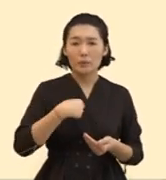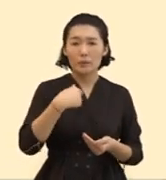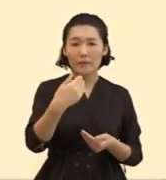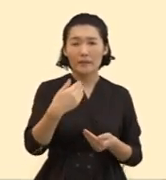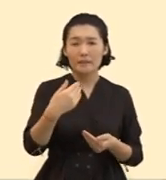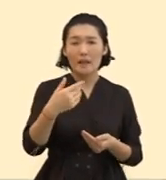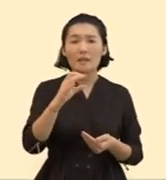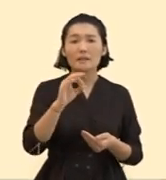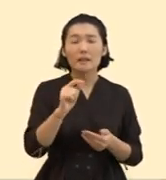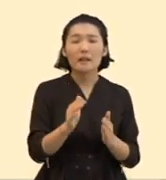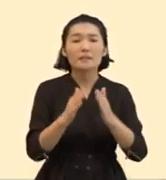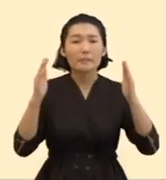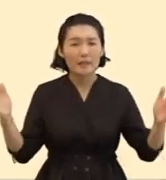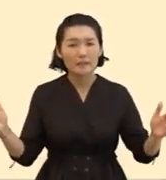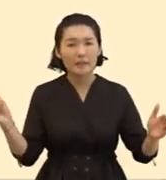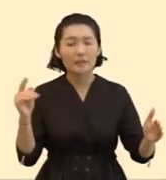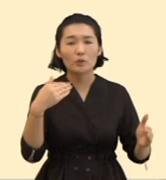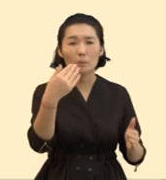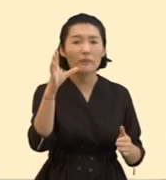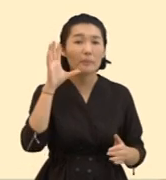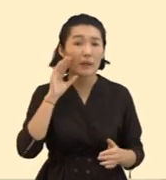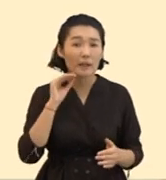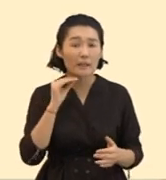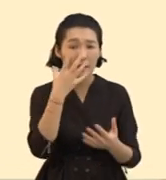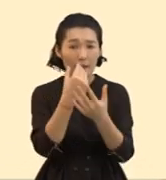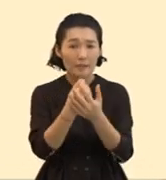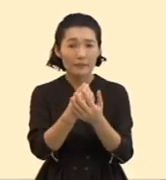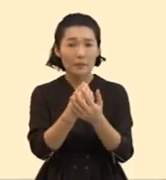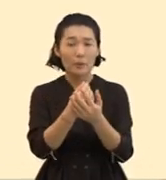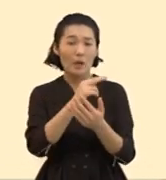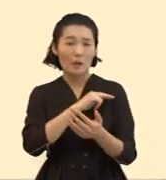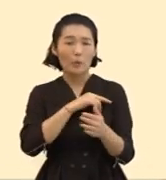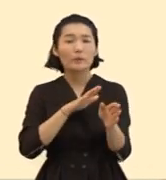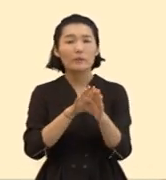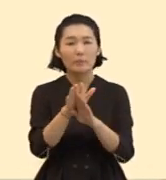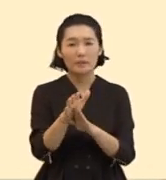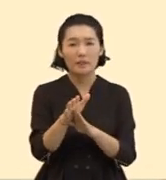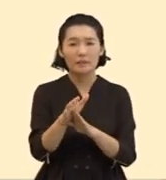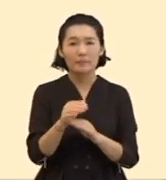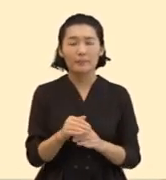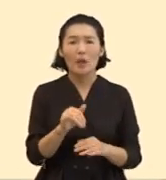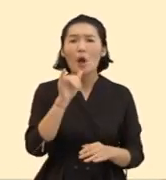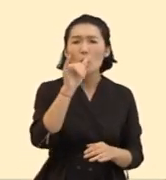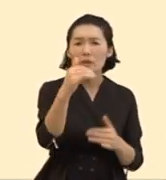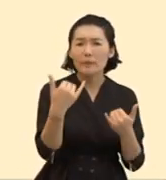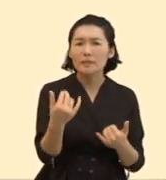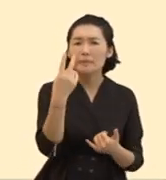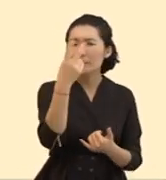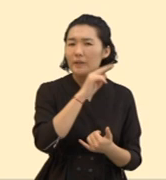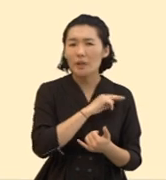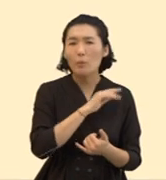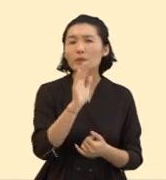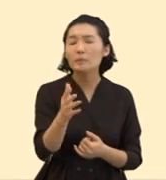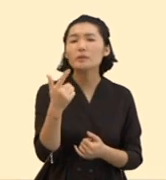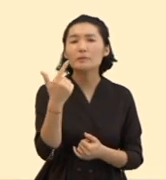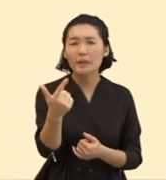разделять чтобы вы могли свою двойную работу выполнять да у тебя теперь две работы будет мягкий знак